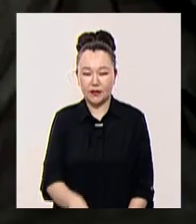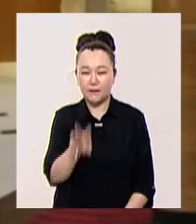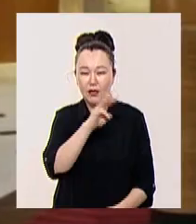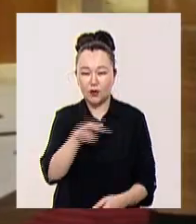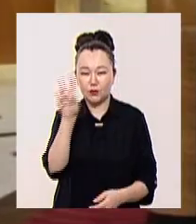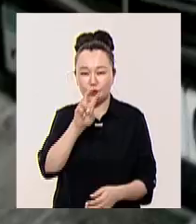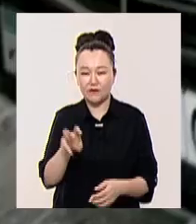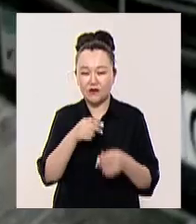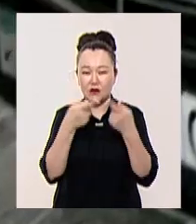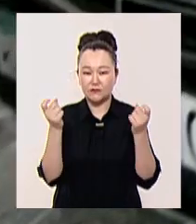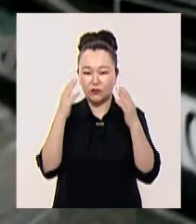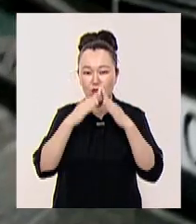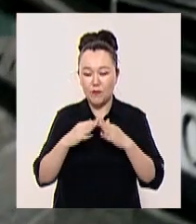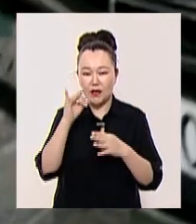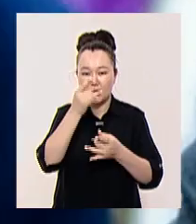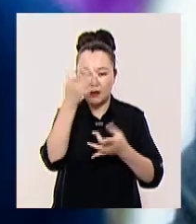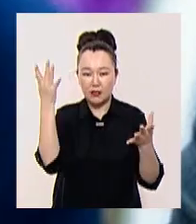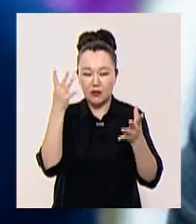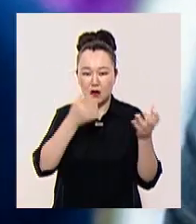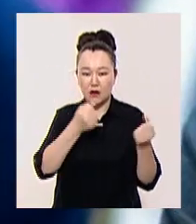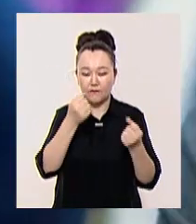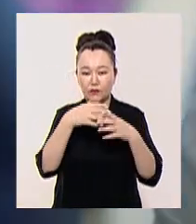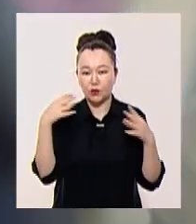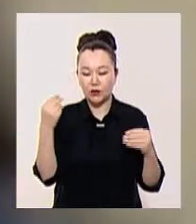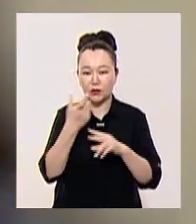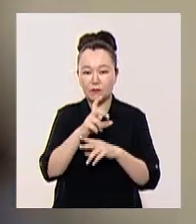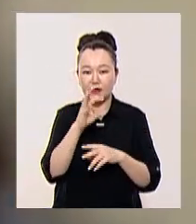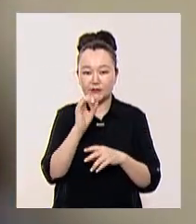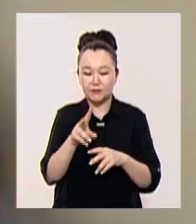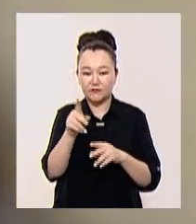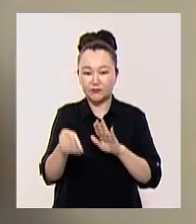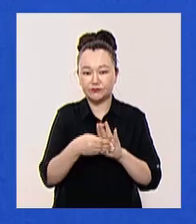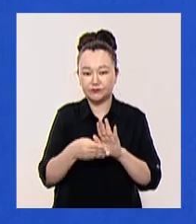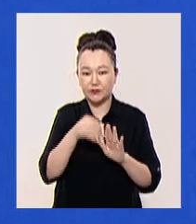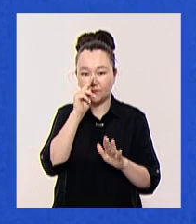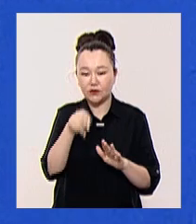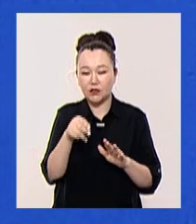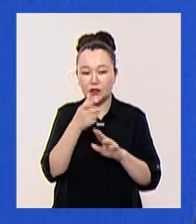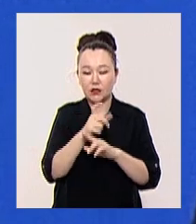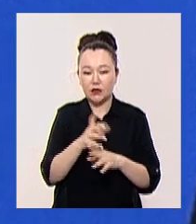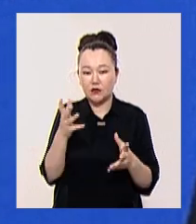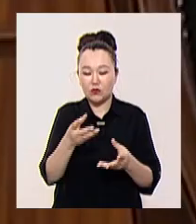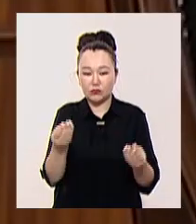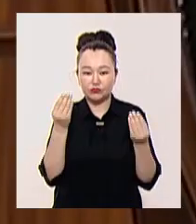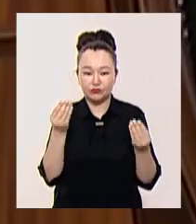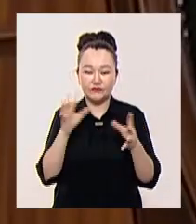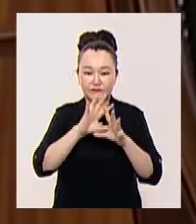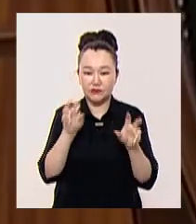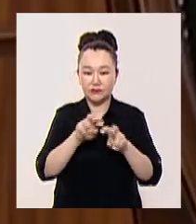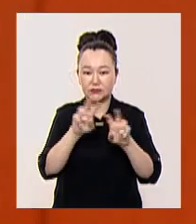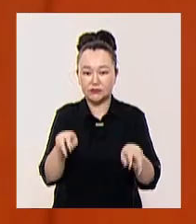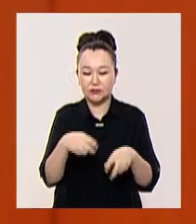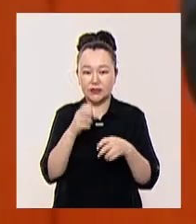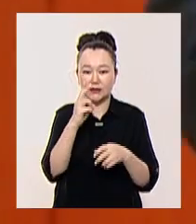Миллионы долларов, гостевые дома и элитное авто. Карима Масимова обвиняют в коррупции. Какие предметы роскоши изъяли у экс-главы